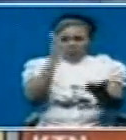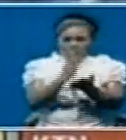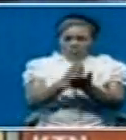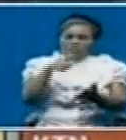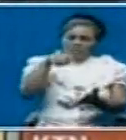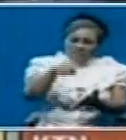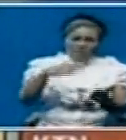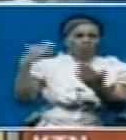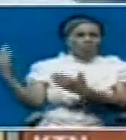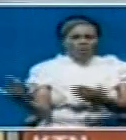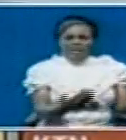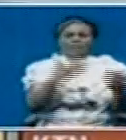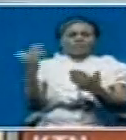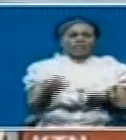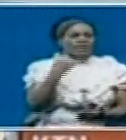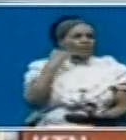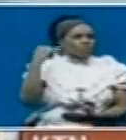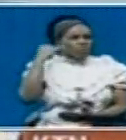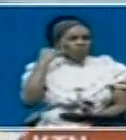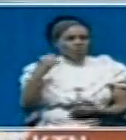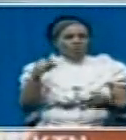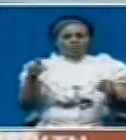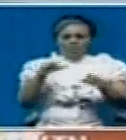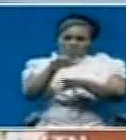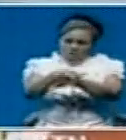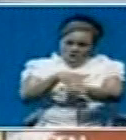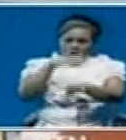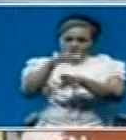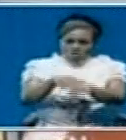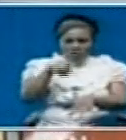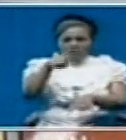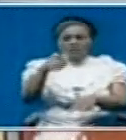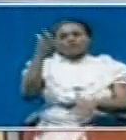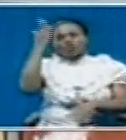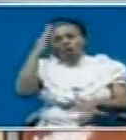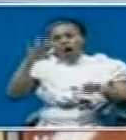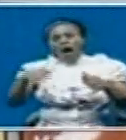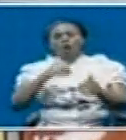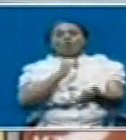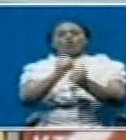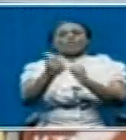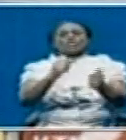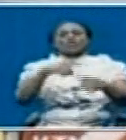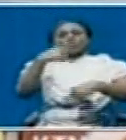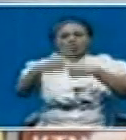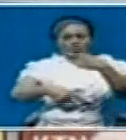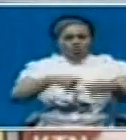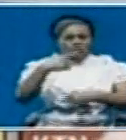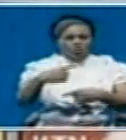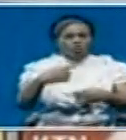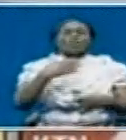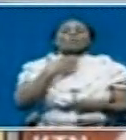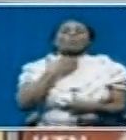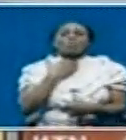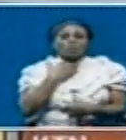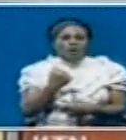pia walikaribishwa Nakuru. Unajua hivyo hivyo ndio pole pole wataendelea wakijua vile game inaendelea. Naza tunataka mafans